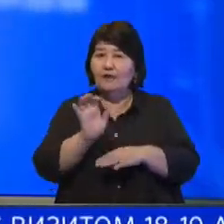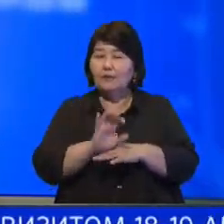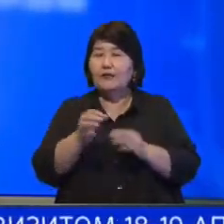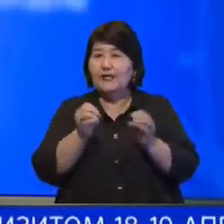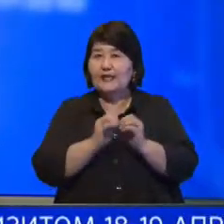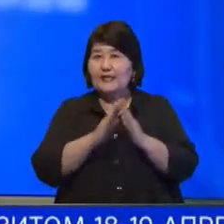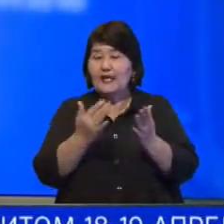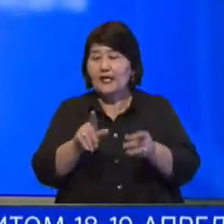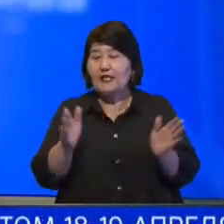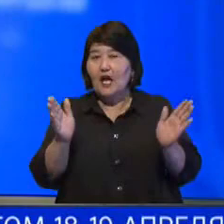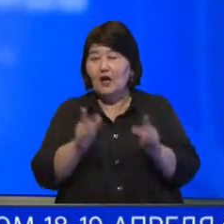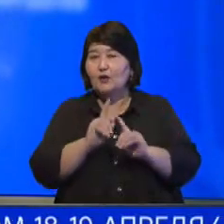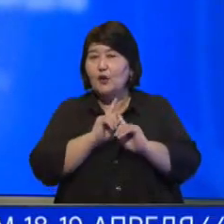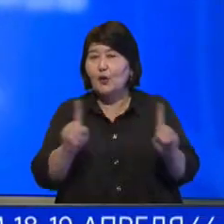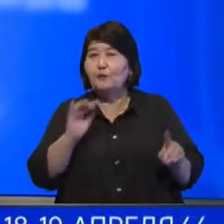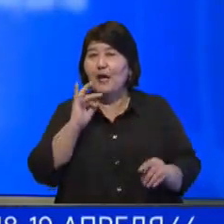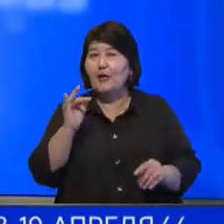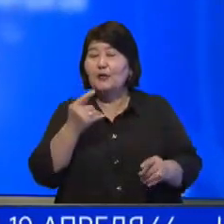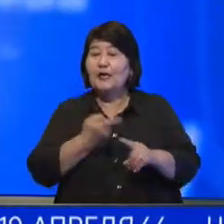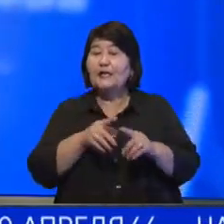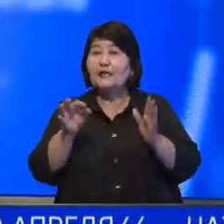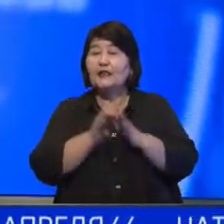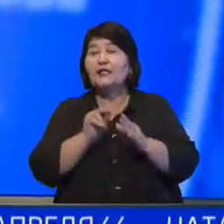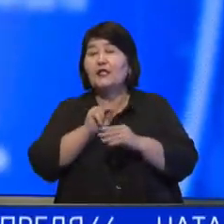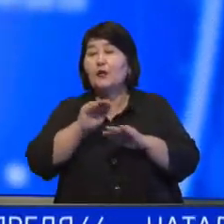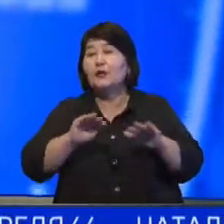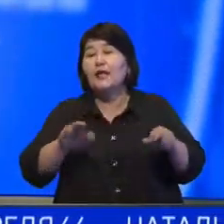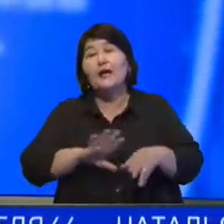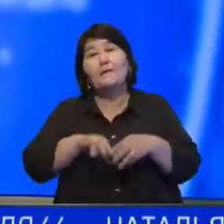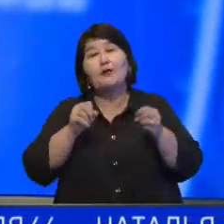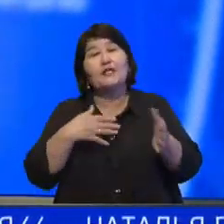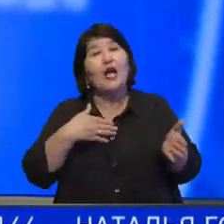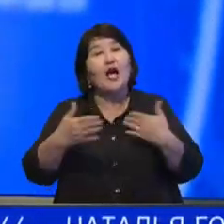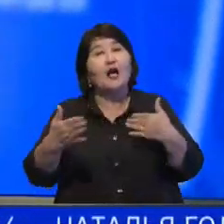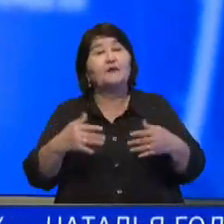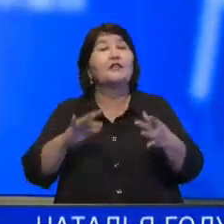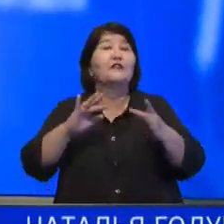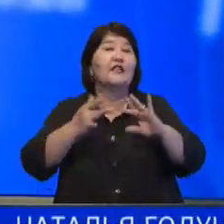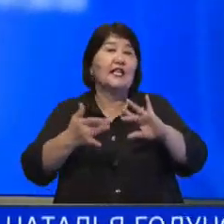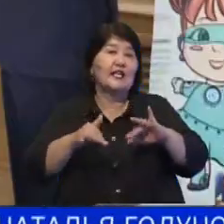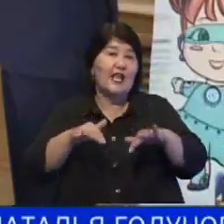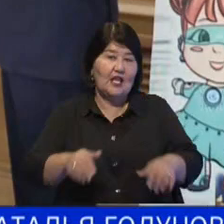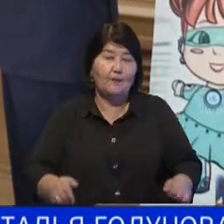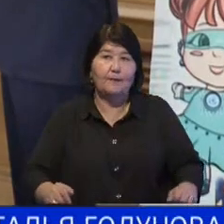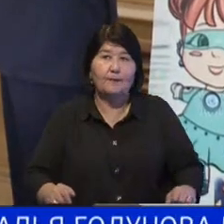10 книг это короткие увлекательные истории цель которых научить детей безопасному общению в